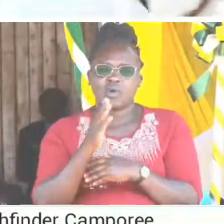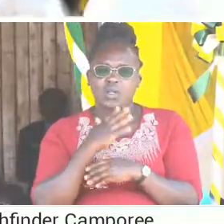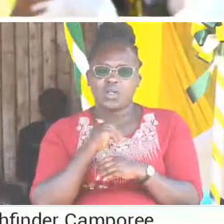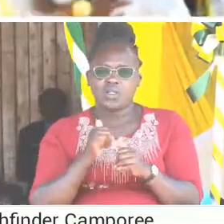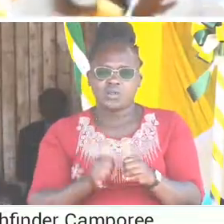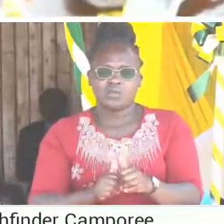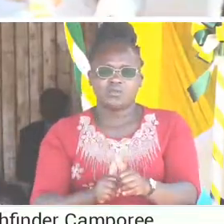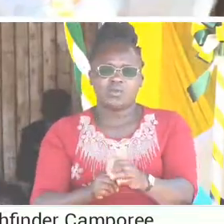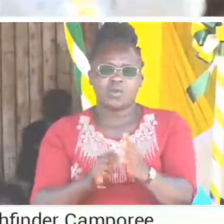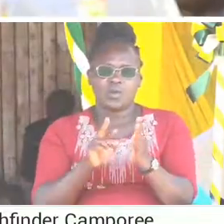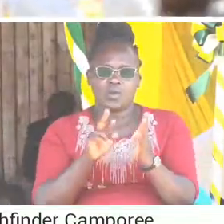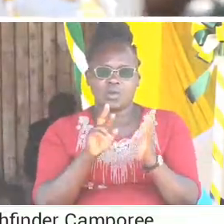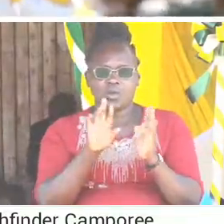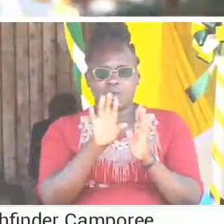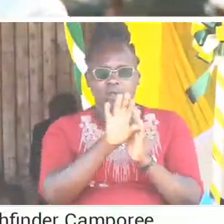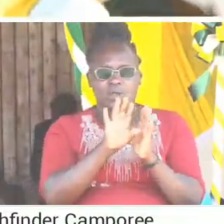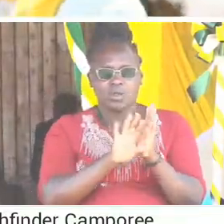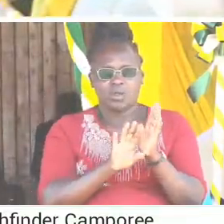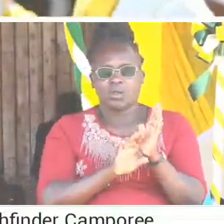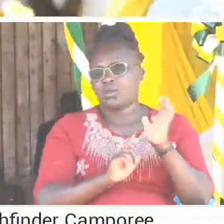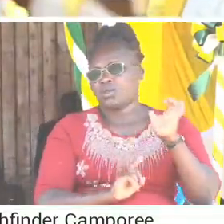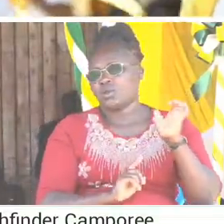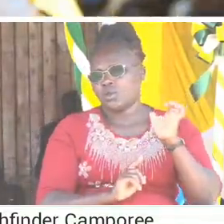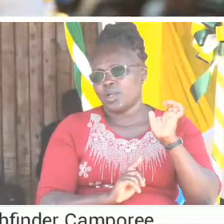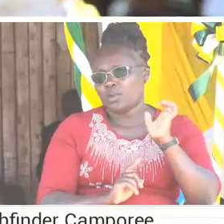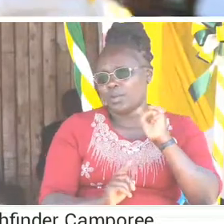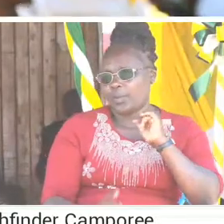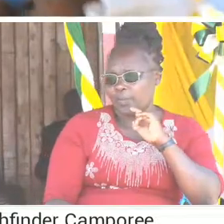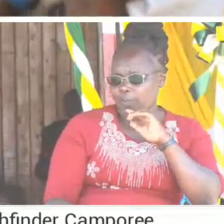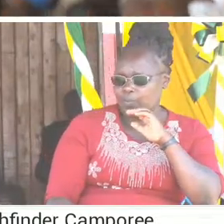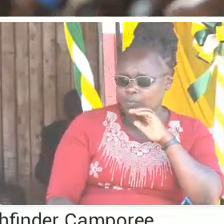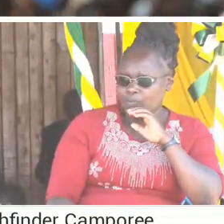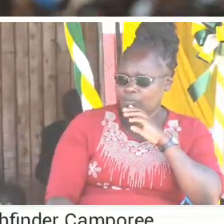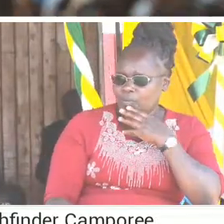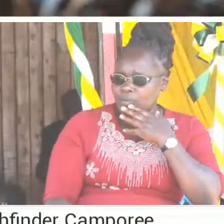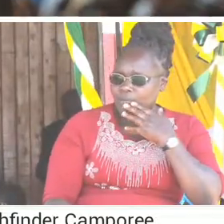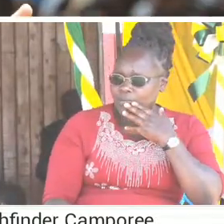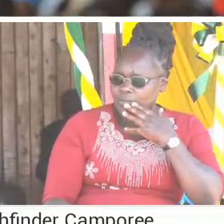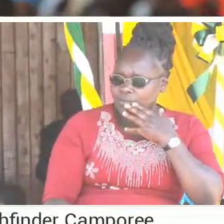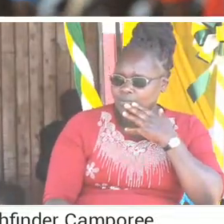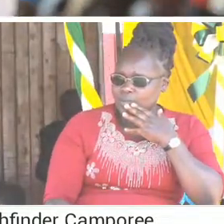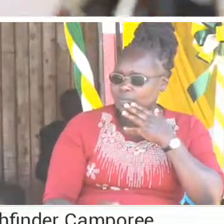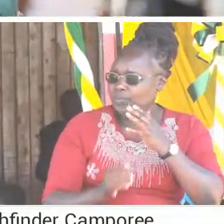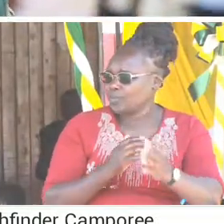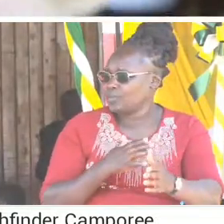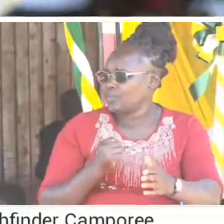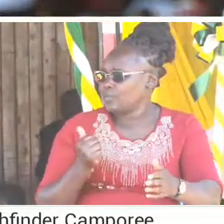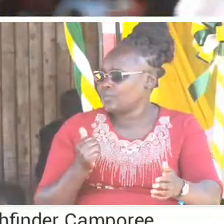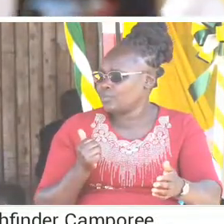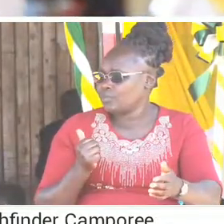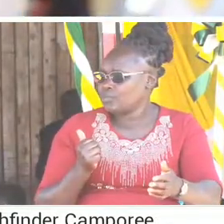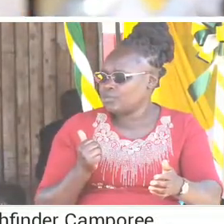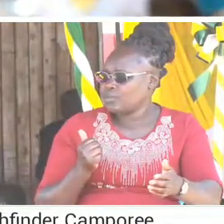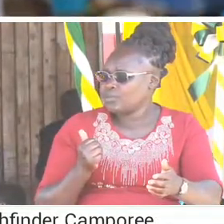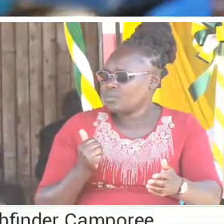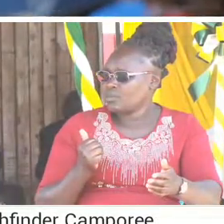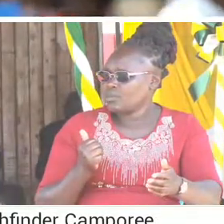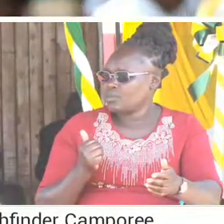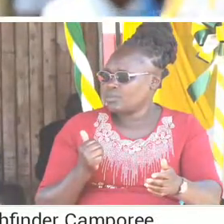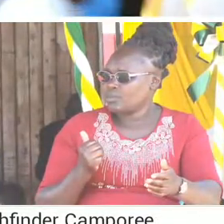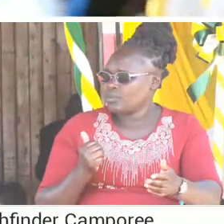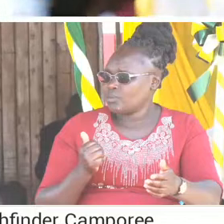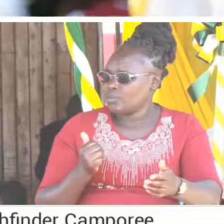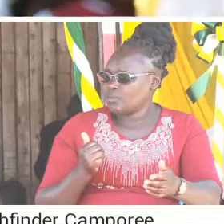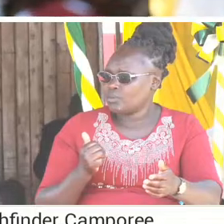yake. Kufuata maagizo yake. Na pastor, litabarikiwa kapu